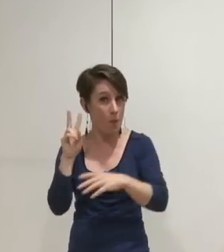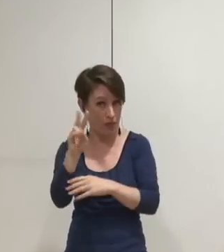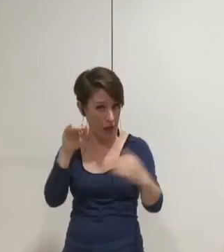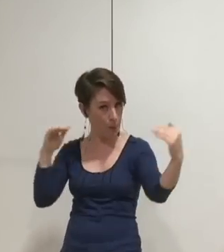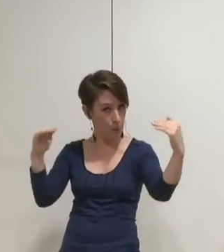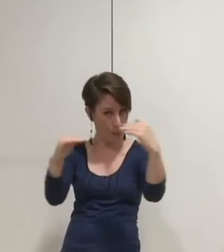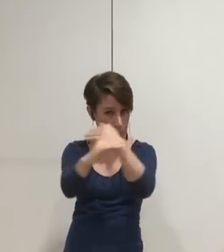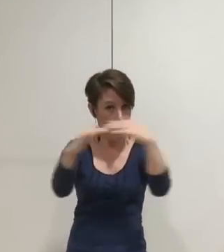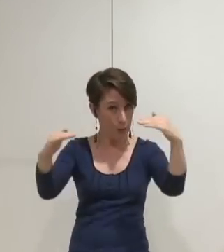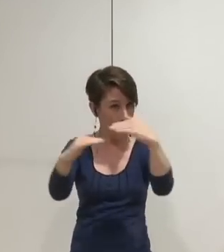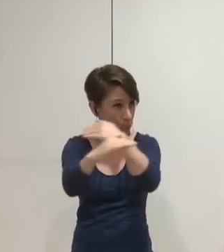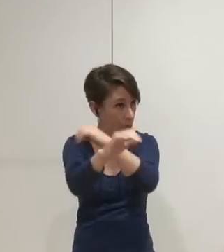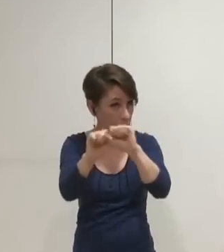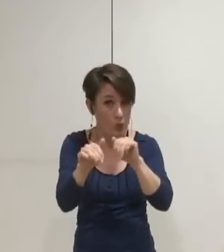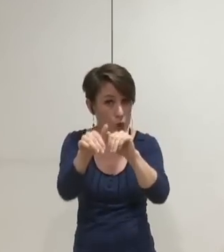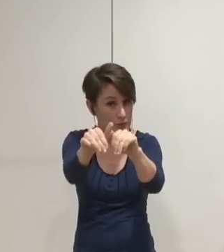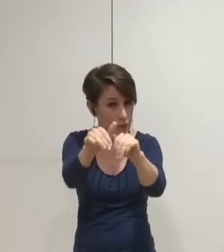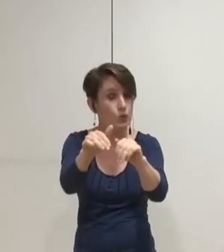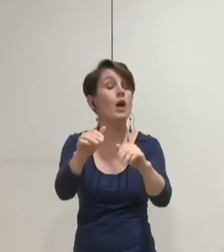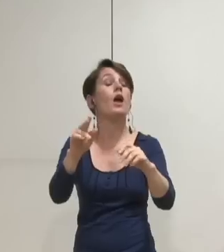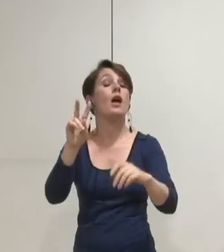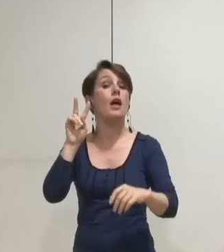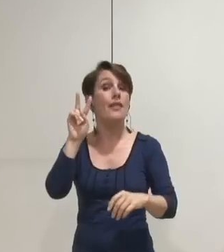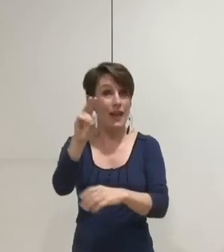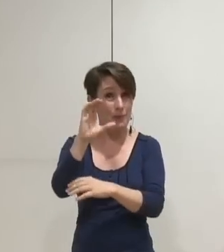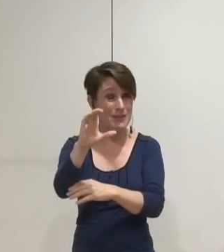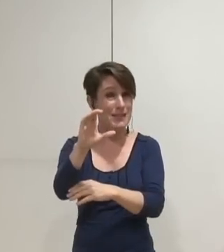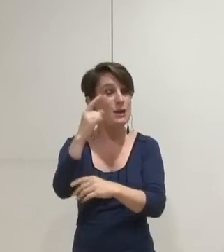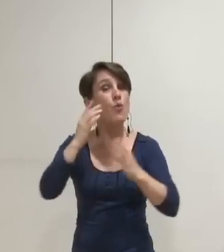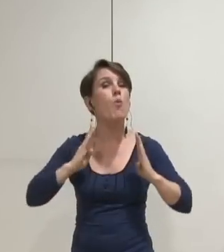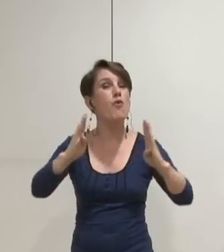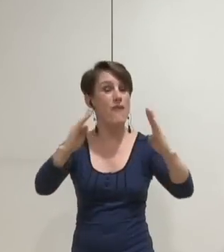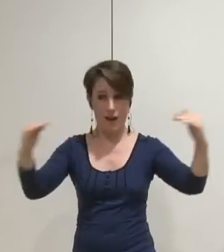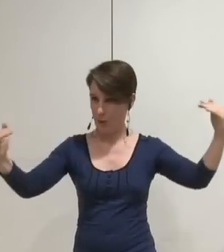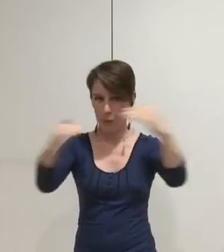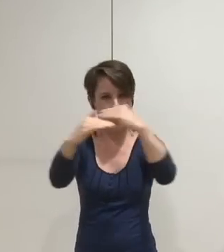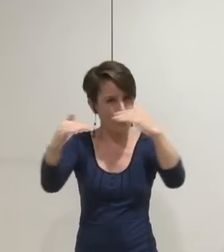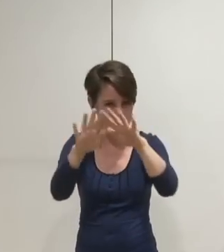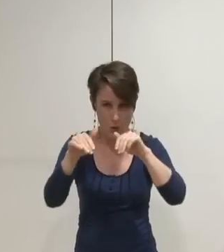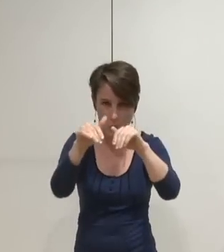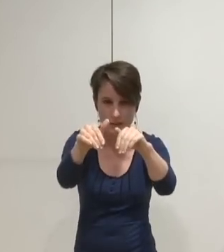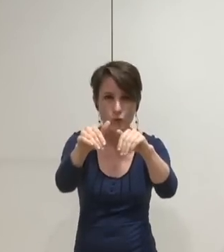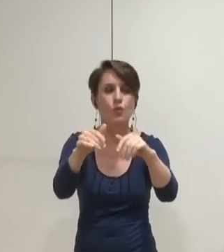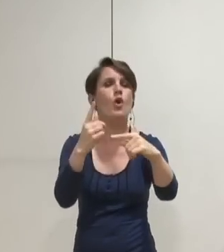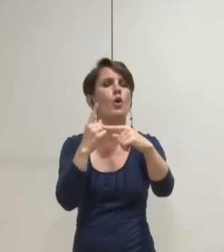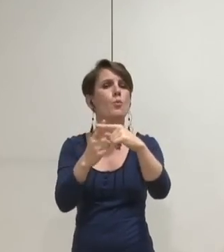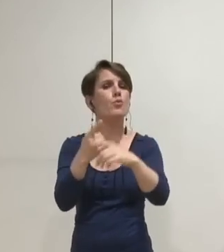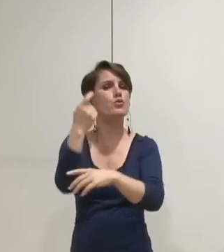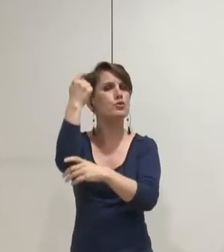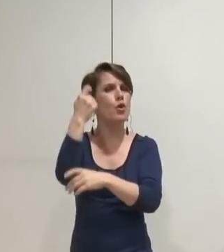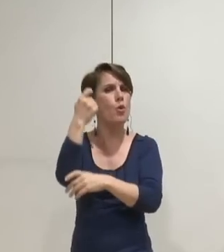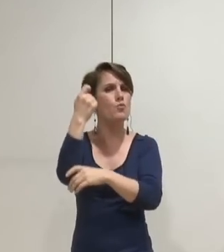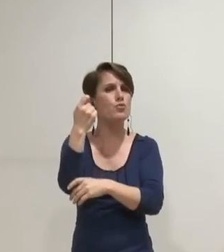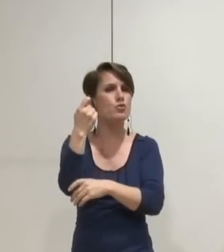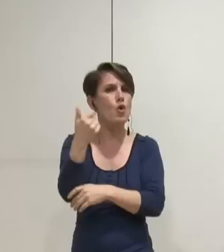trames sur le le les grands boulevards continueront aussi à circuler les lignes donc chrono elle qui